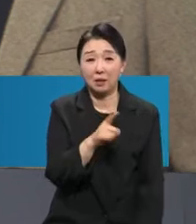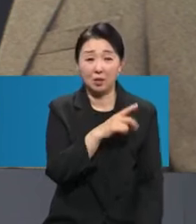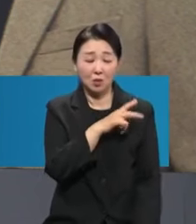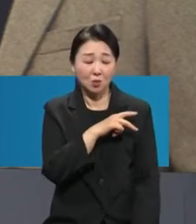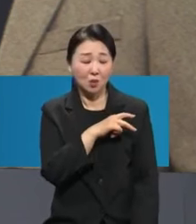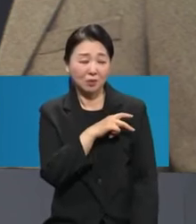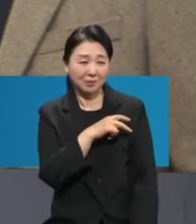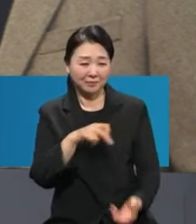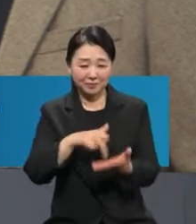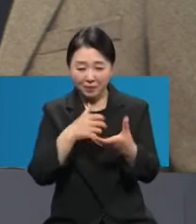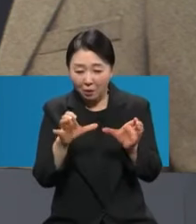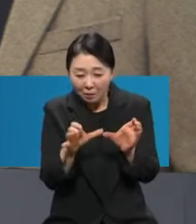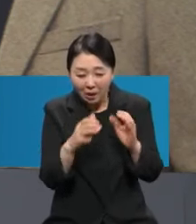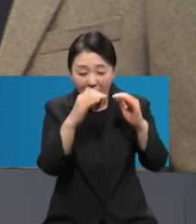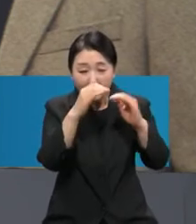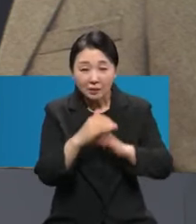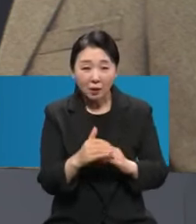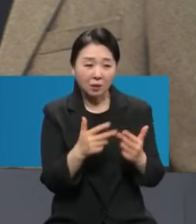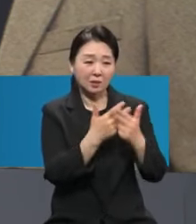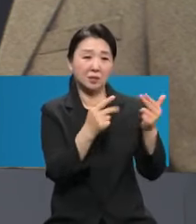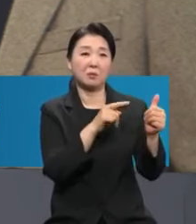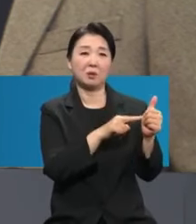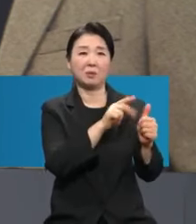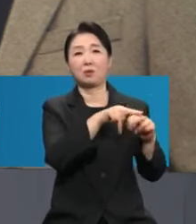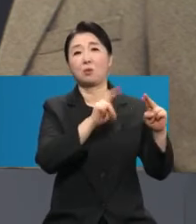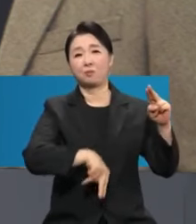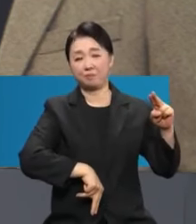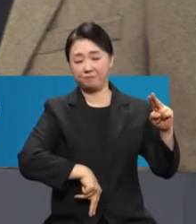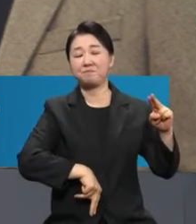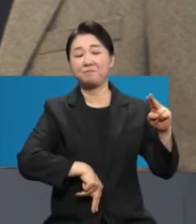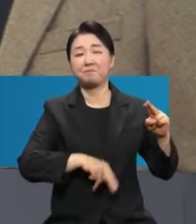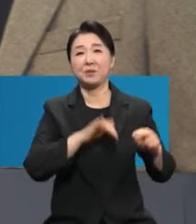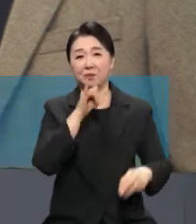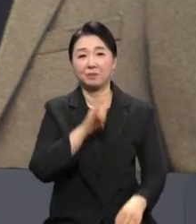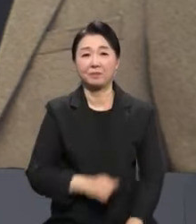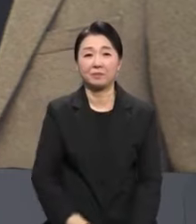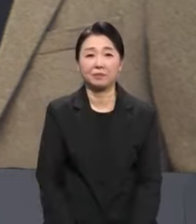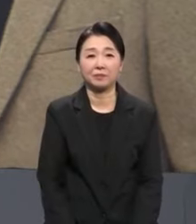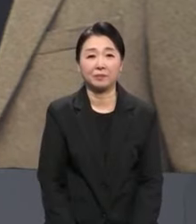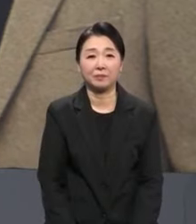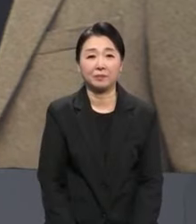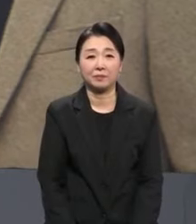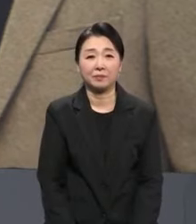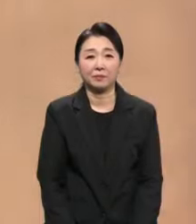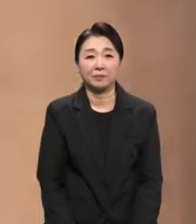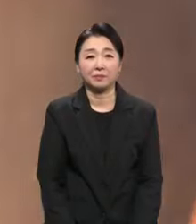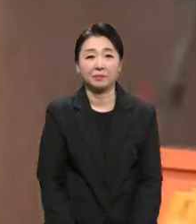단체 대화방에선 이재명 대표가 퇴진해야 한다는 주장도 나왔습니다. 최규진 기자입니다.